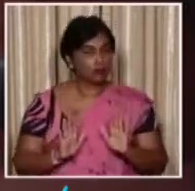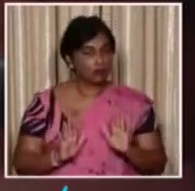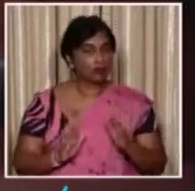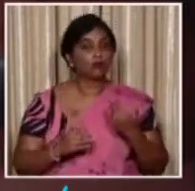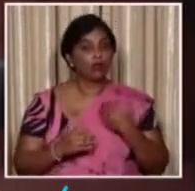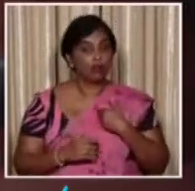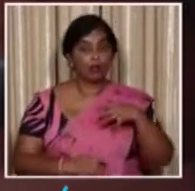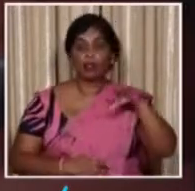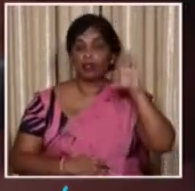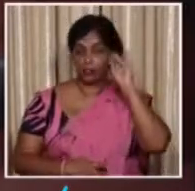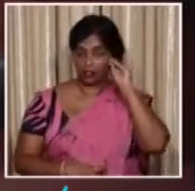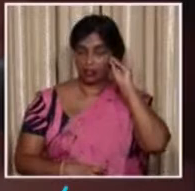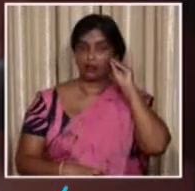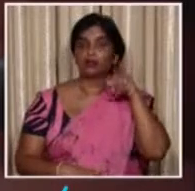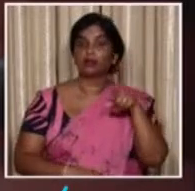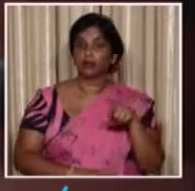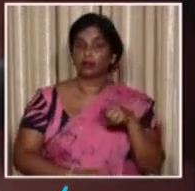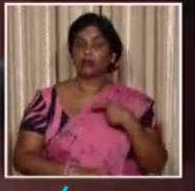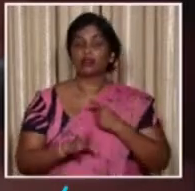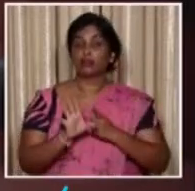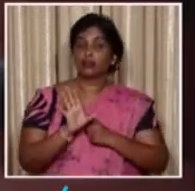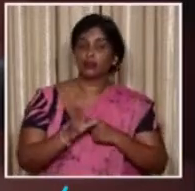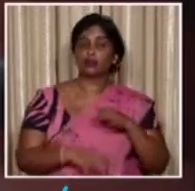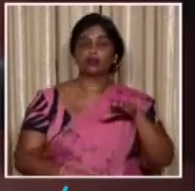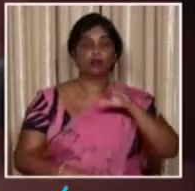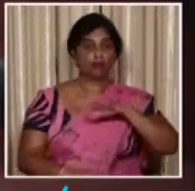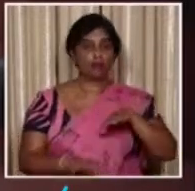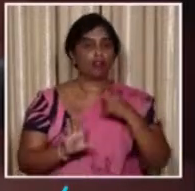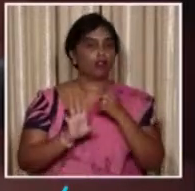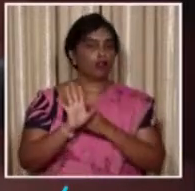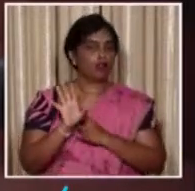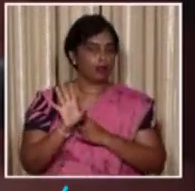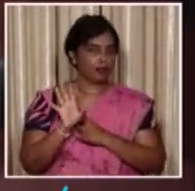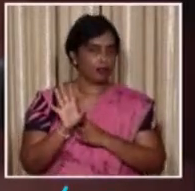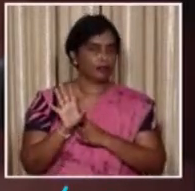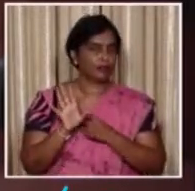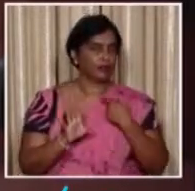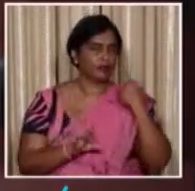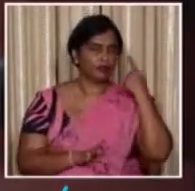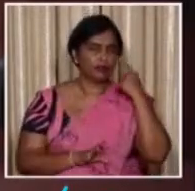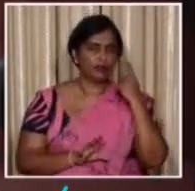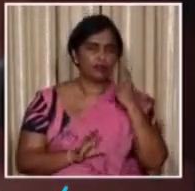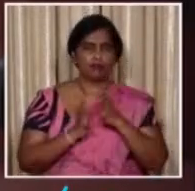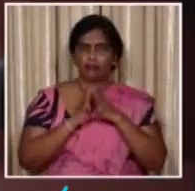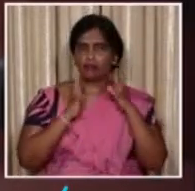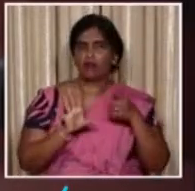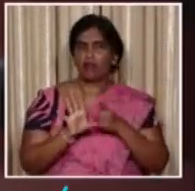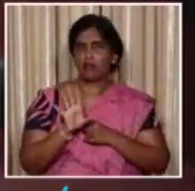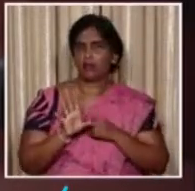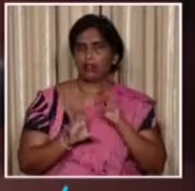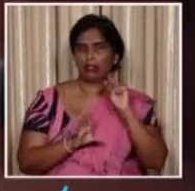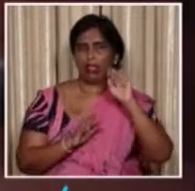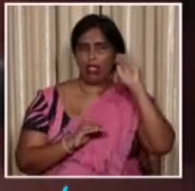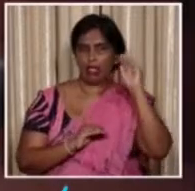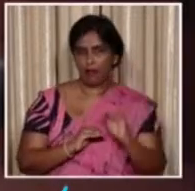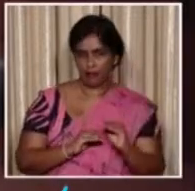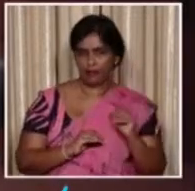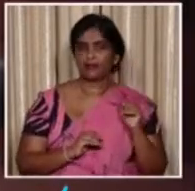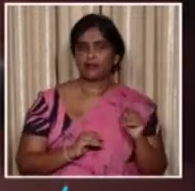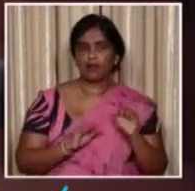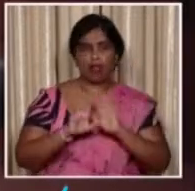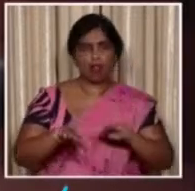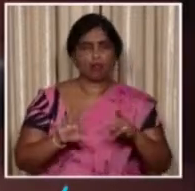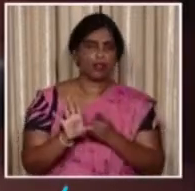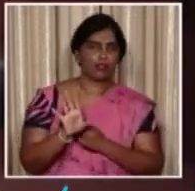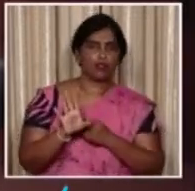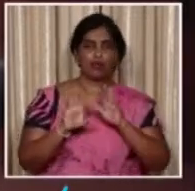අපි තේරුම් ගන්නවා ඒ තරුණ දරුවෝ අවුරුදු මා හිතන විශාල ප්‍රමාණයක් අද අවුරුදු 30ට වඩා අඩු තරුණ